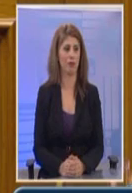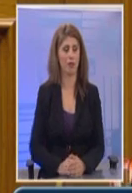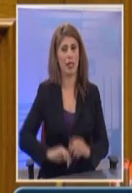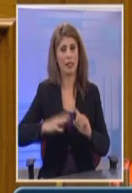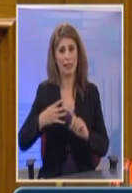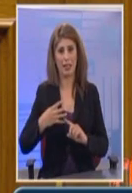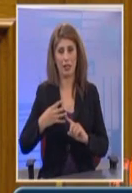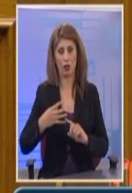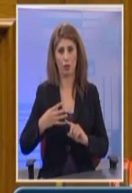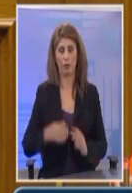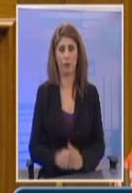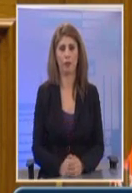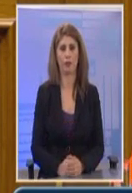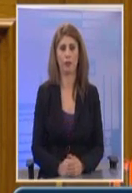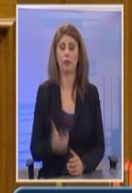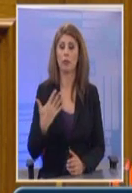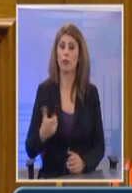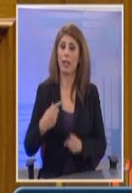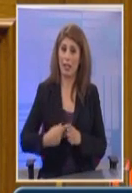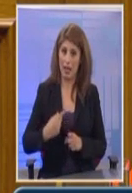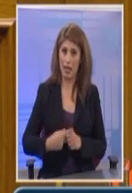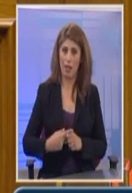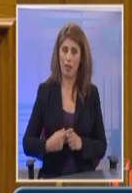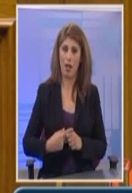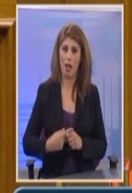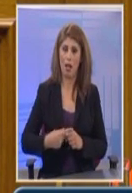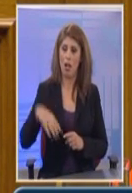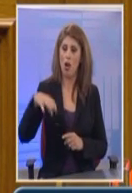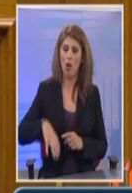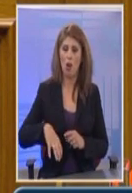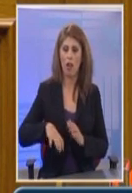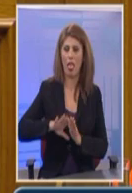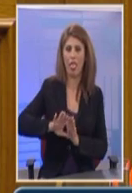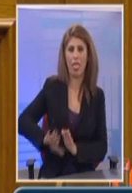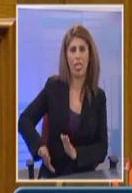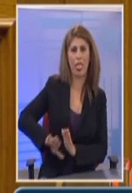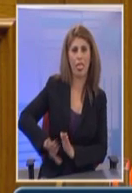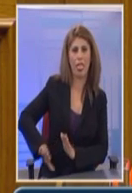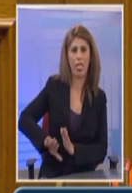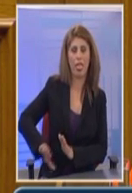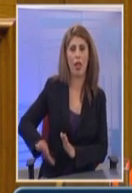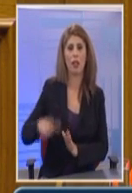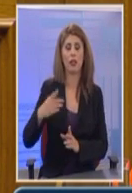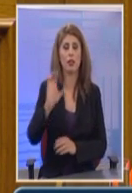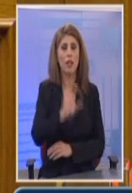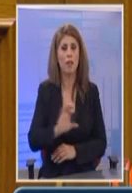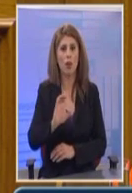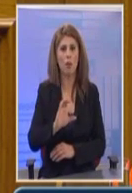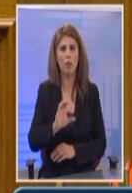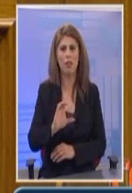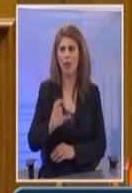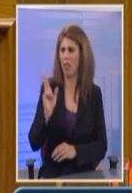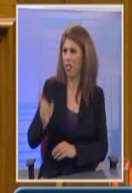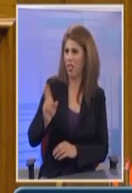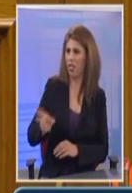Τέταρτον, καταστήσατε την Ελλάδα χώρα παρία της Ευρώπης που λιδωρείται από χώρες που εμείς